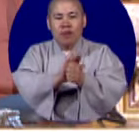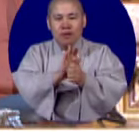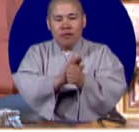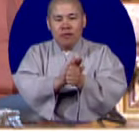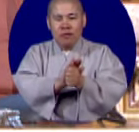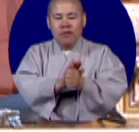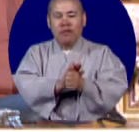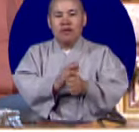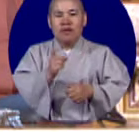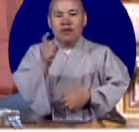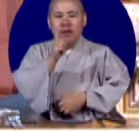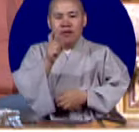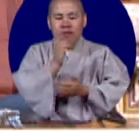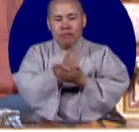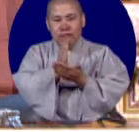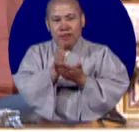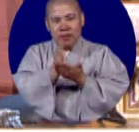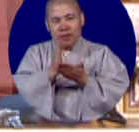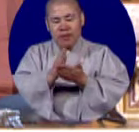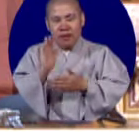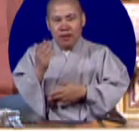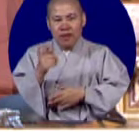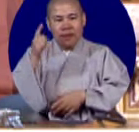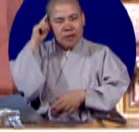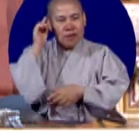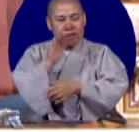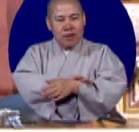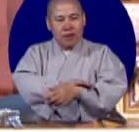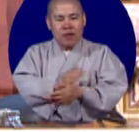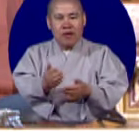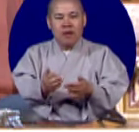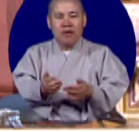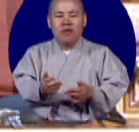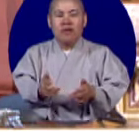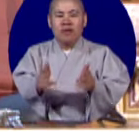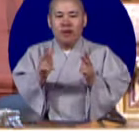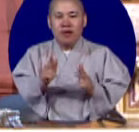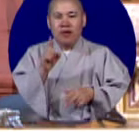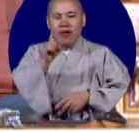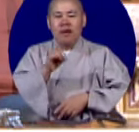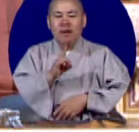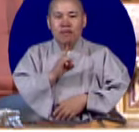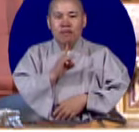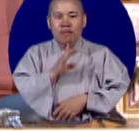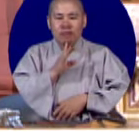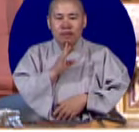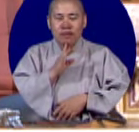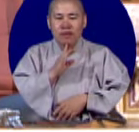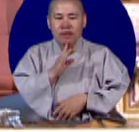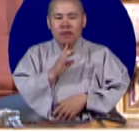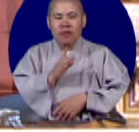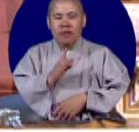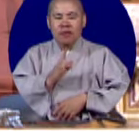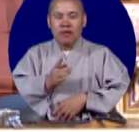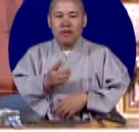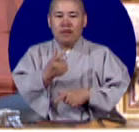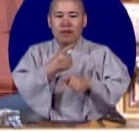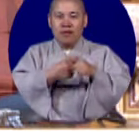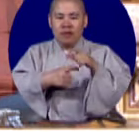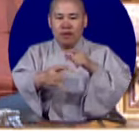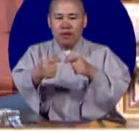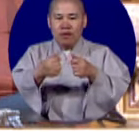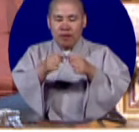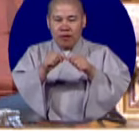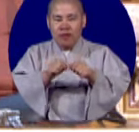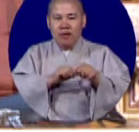그러니까 이 알고 보면 반야바라밀 하나뿐인데 반야바라밀을 더 이제